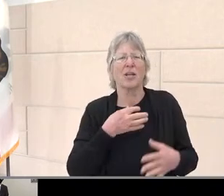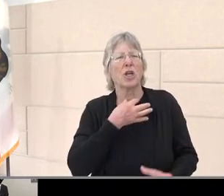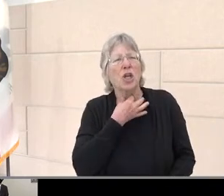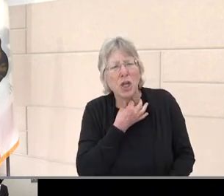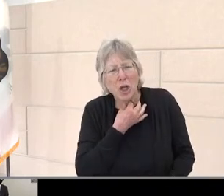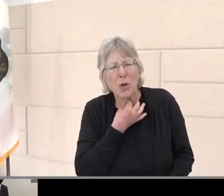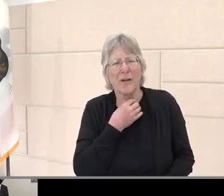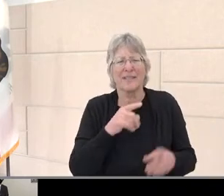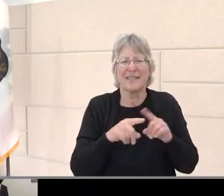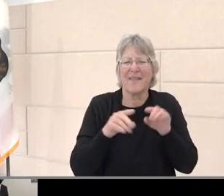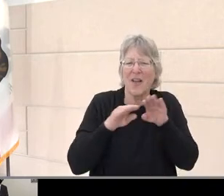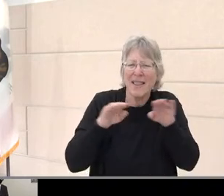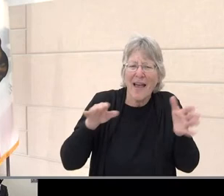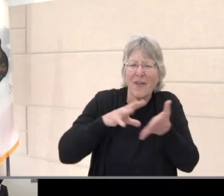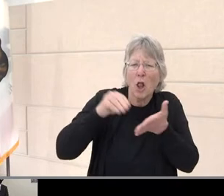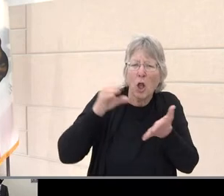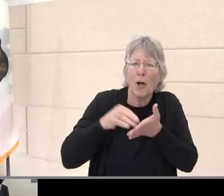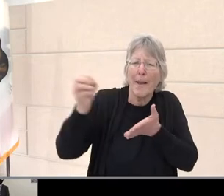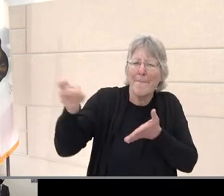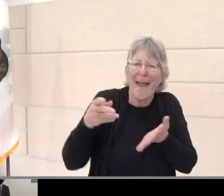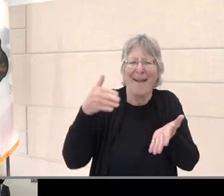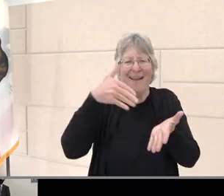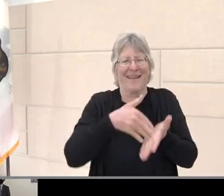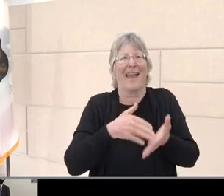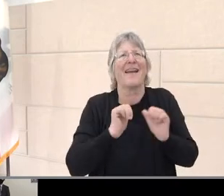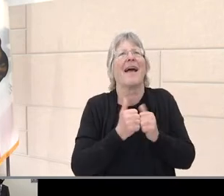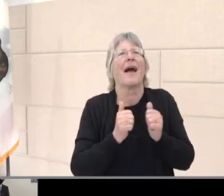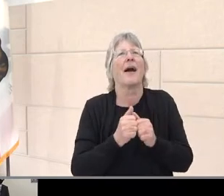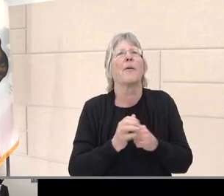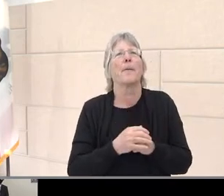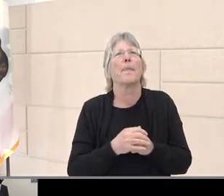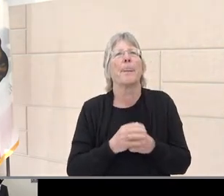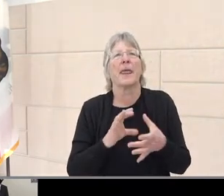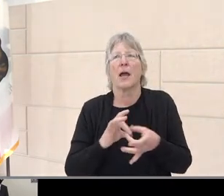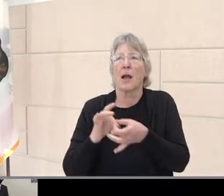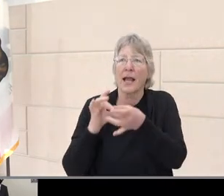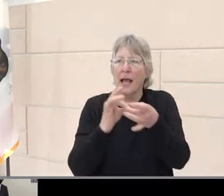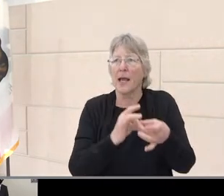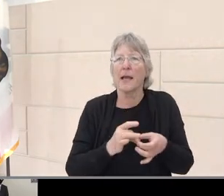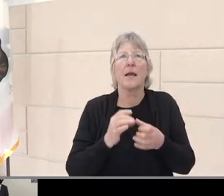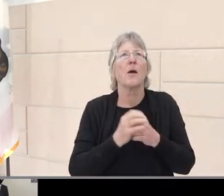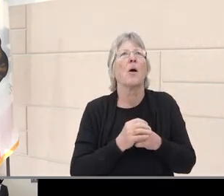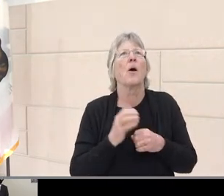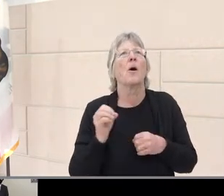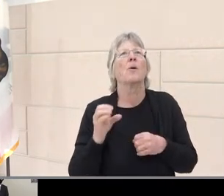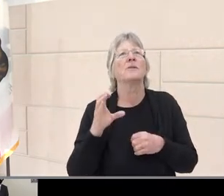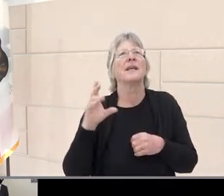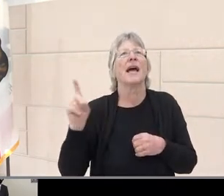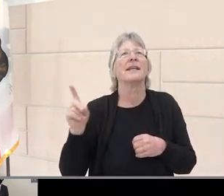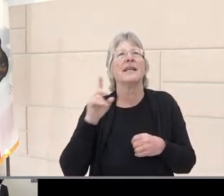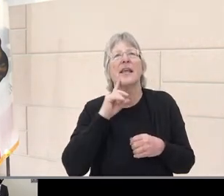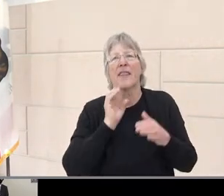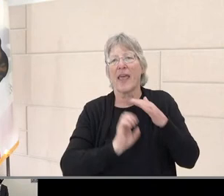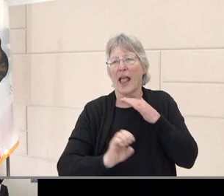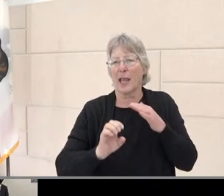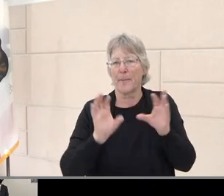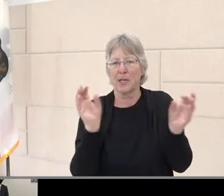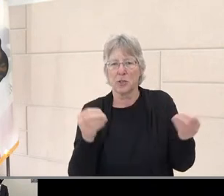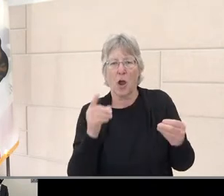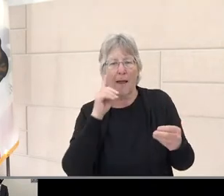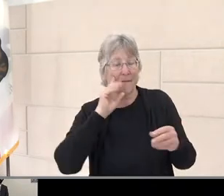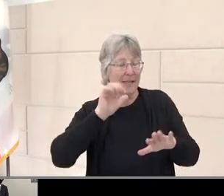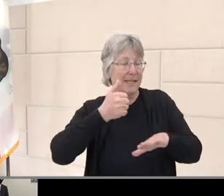មឲ្យសិស្សមានការចូលរួមមកវិញក្នុងការរួមសហការជាមួយកម្មវិធី